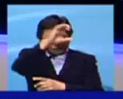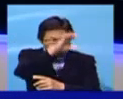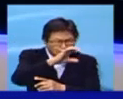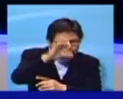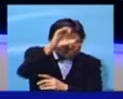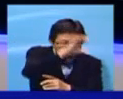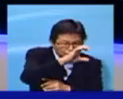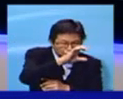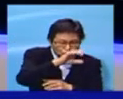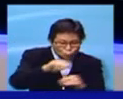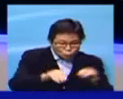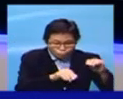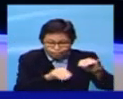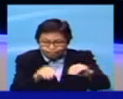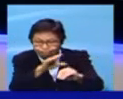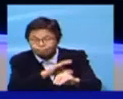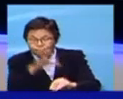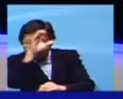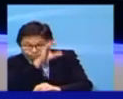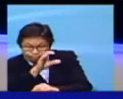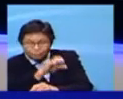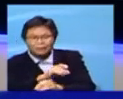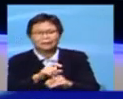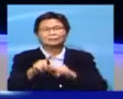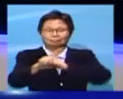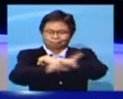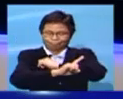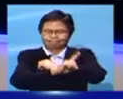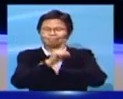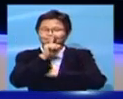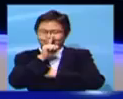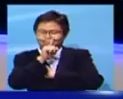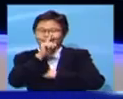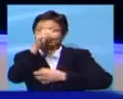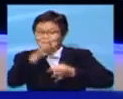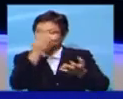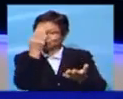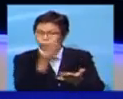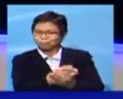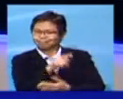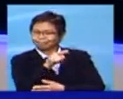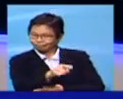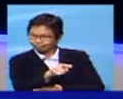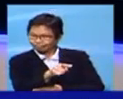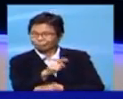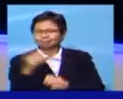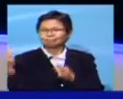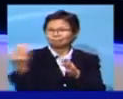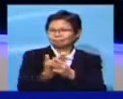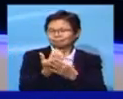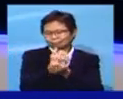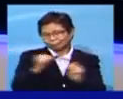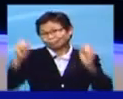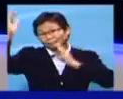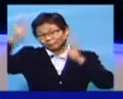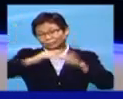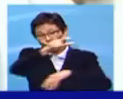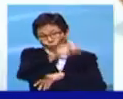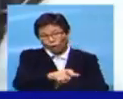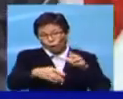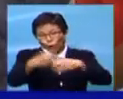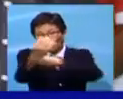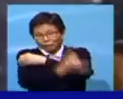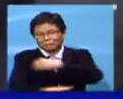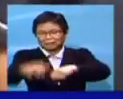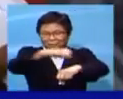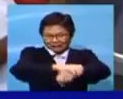setiap pergerakan mereka dan tindakan undang-undang pasti diambil sekiranya terbukti mengancam keselamatan negara warga asing